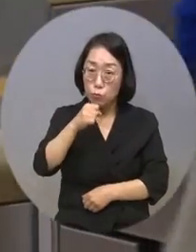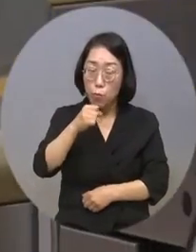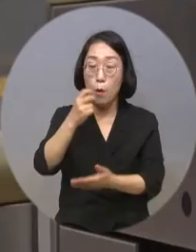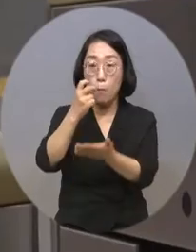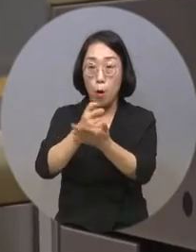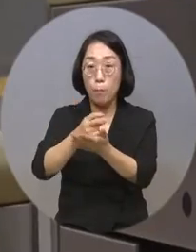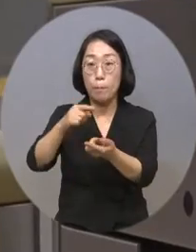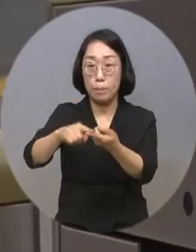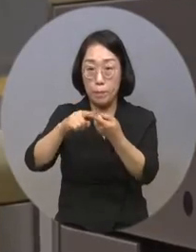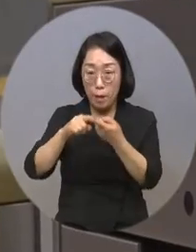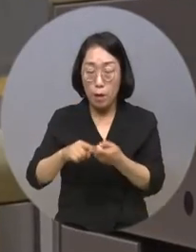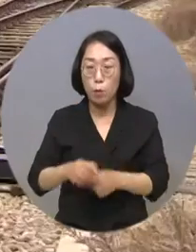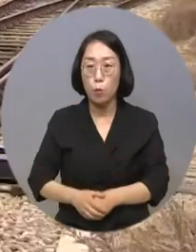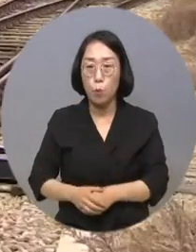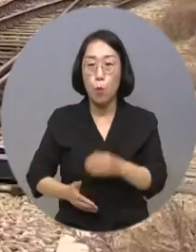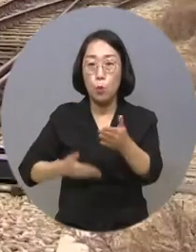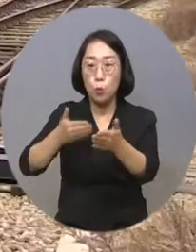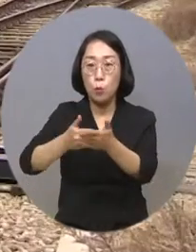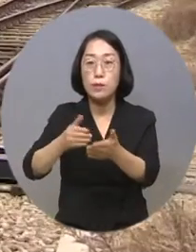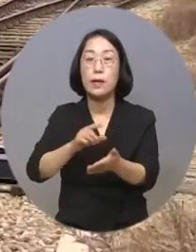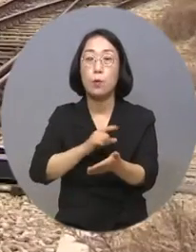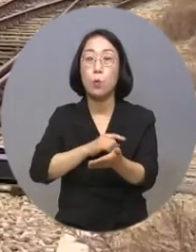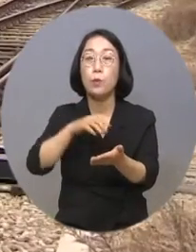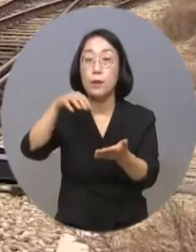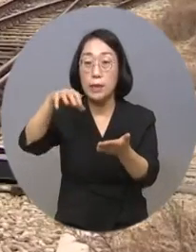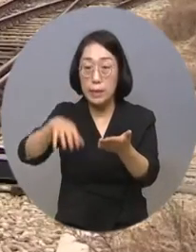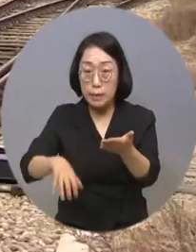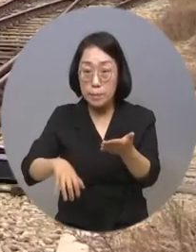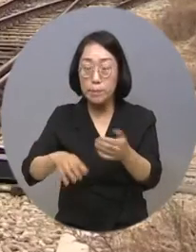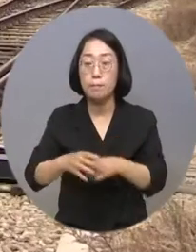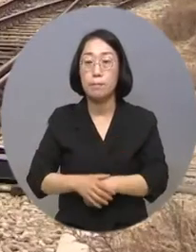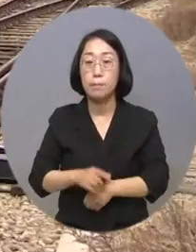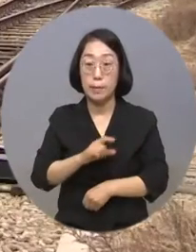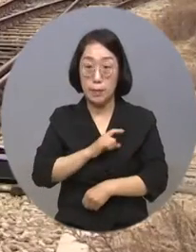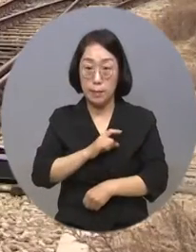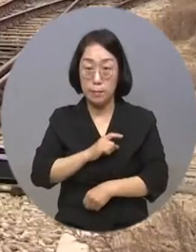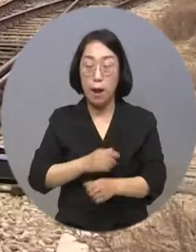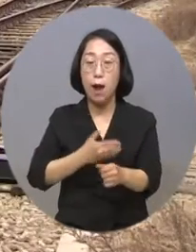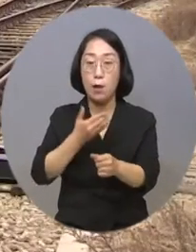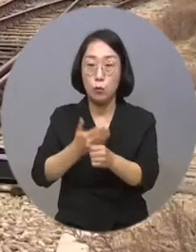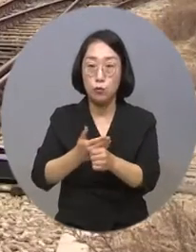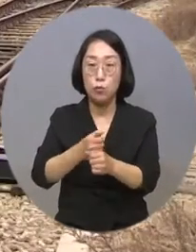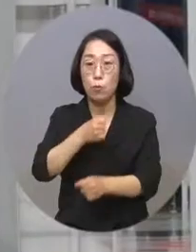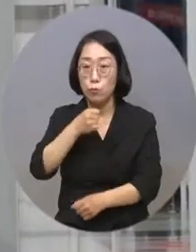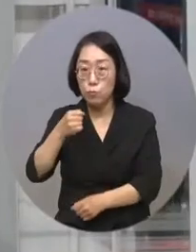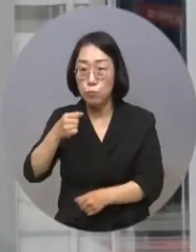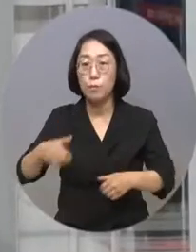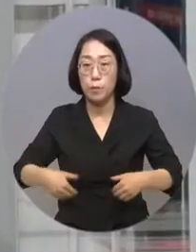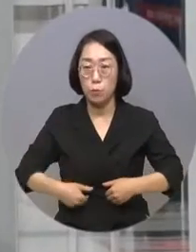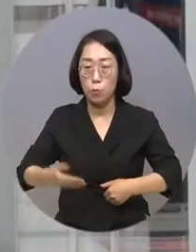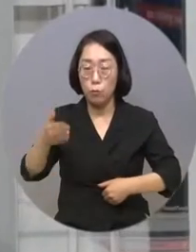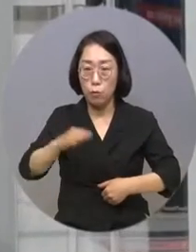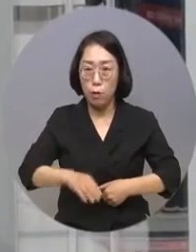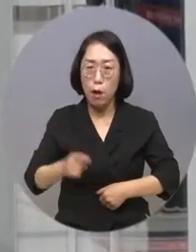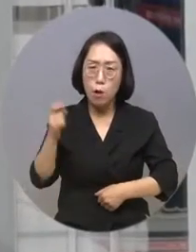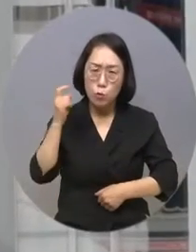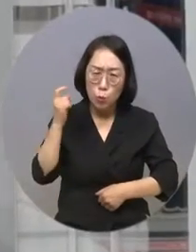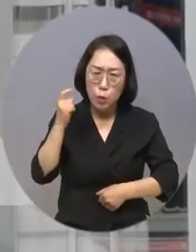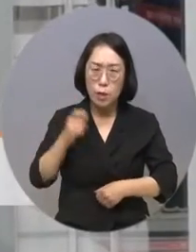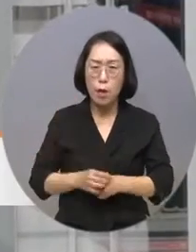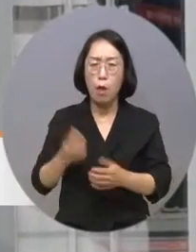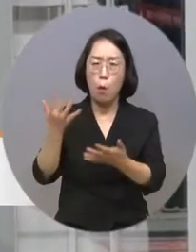따라 도착역과 환승 안내를 하도록 되어 있습니다. 하지만 지하철 열차별 또는 스피커 상태에